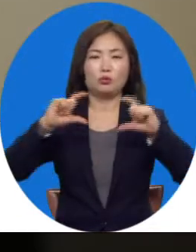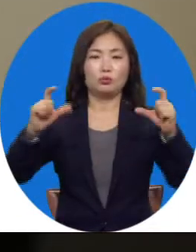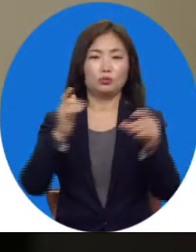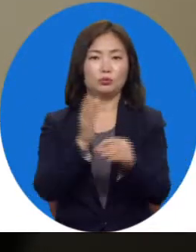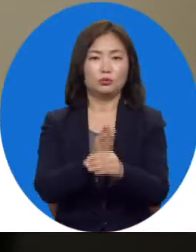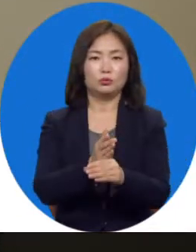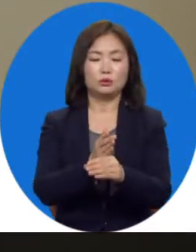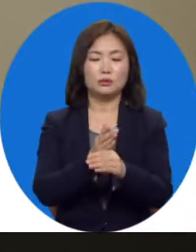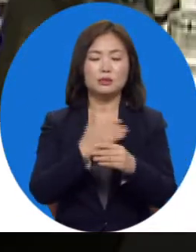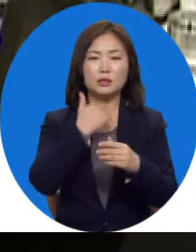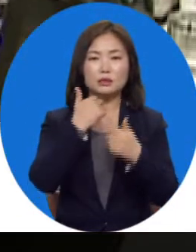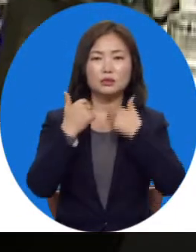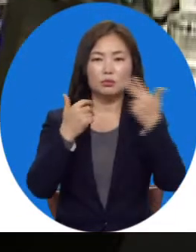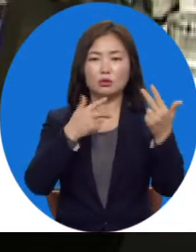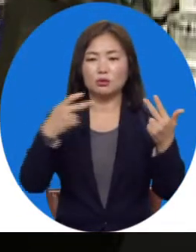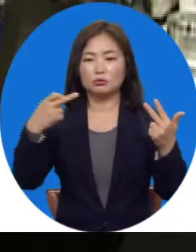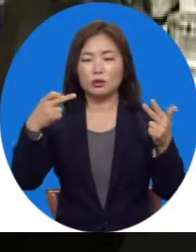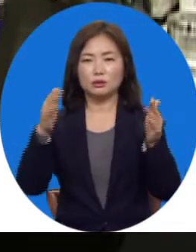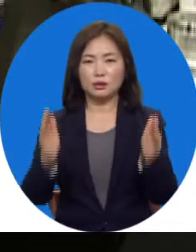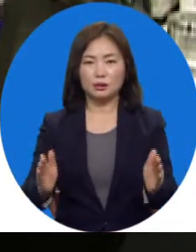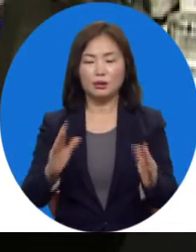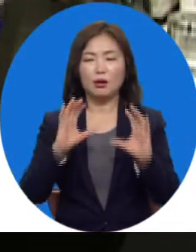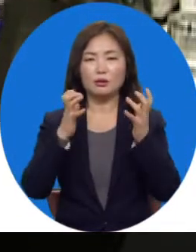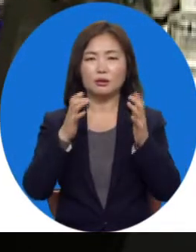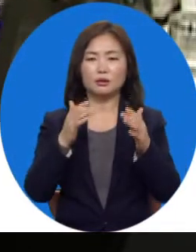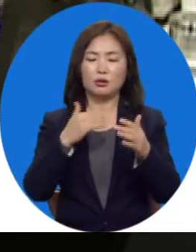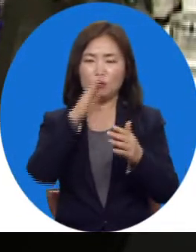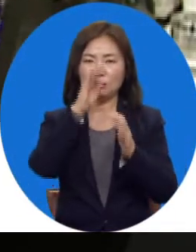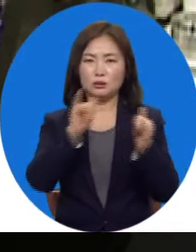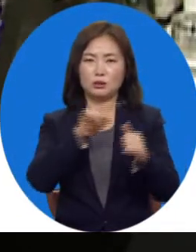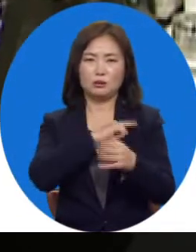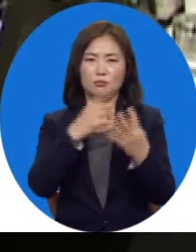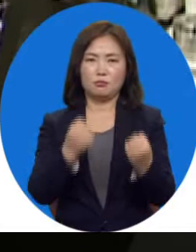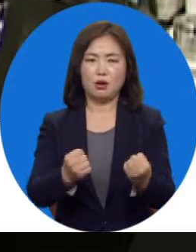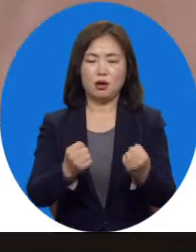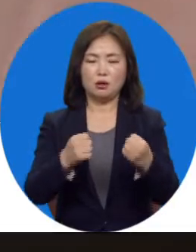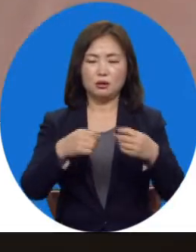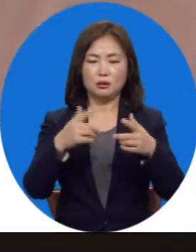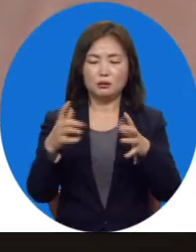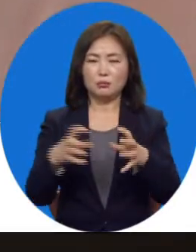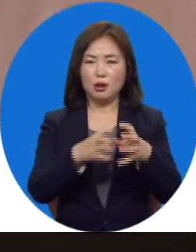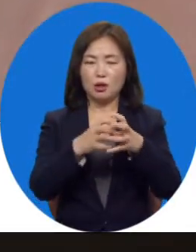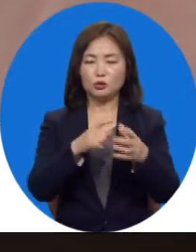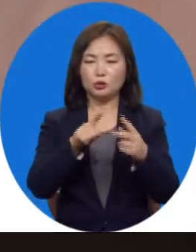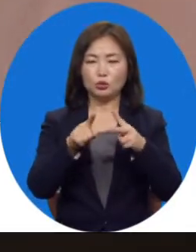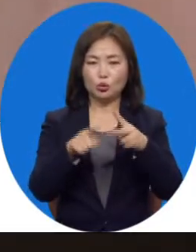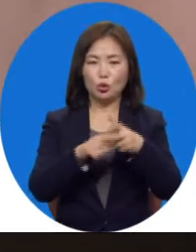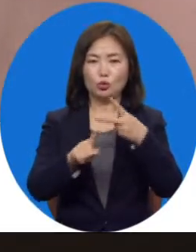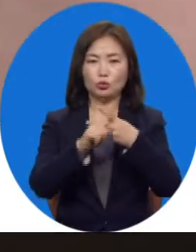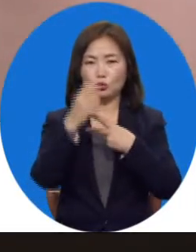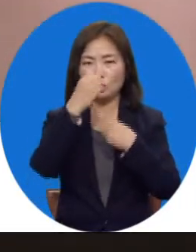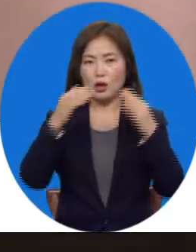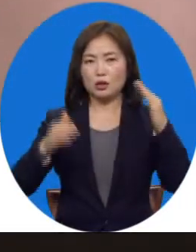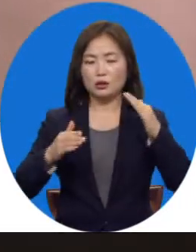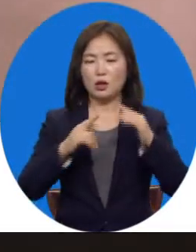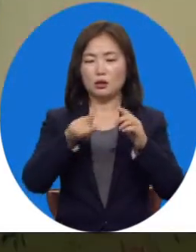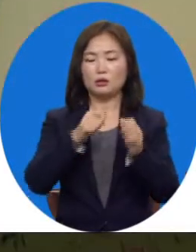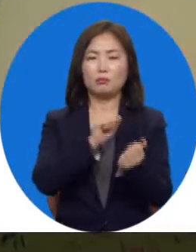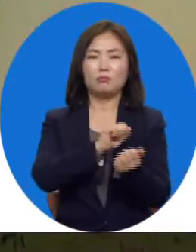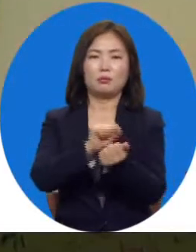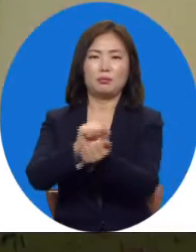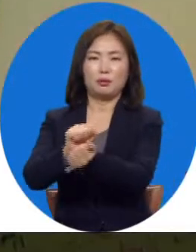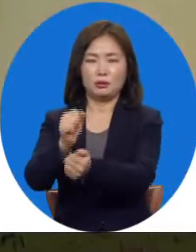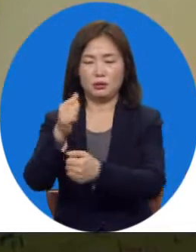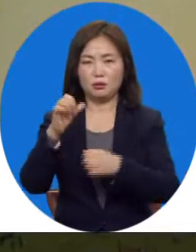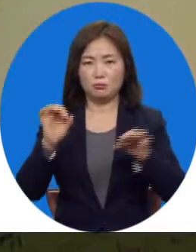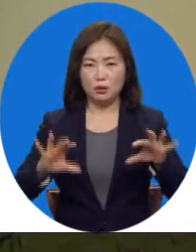있습니다. 7살부터 12살까지 어린이 환자가 가장 많은데 단체 생활을 하는 초중고 학생들 사이에 번지고 있기 때문으로